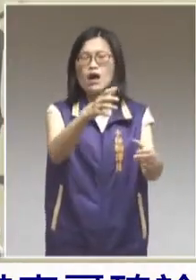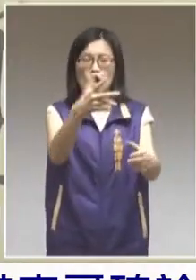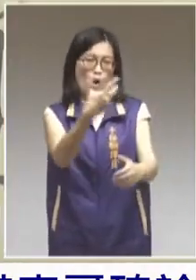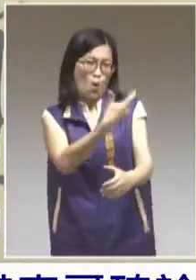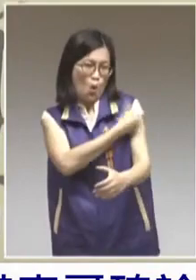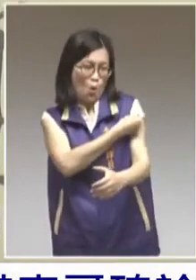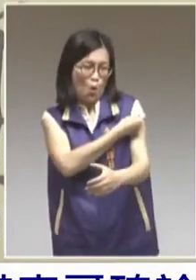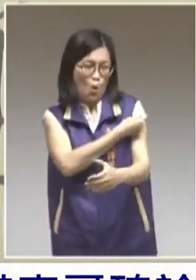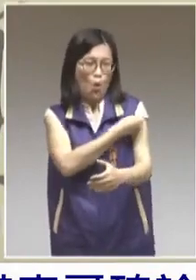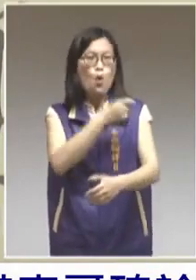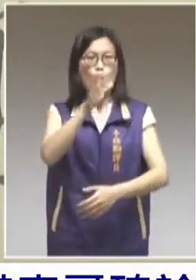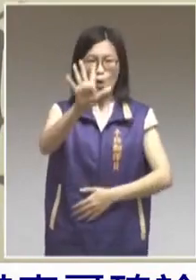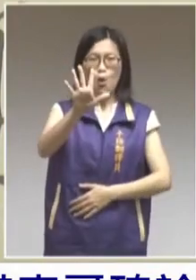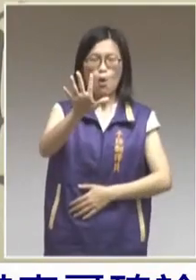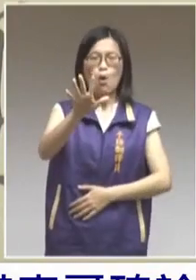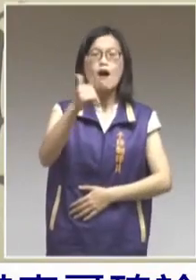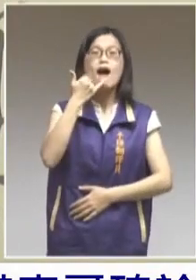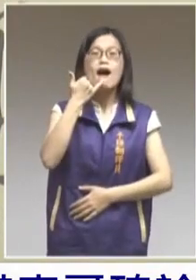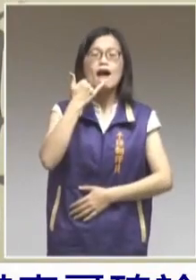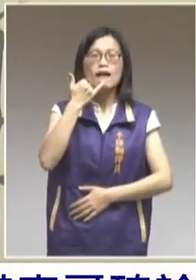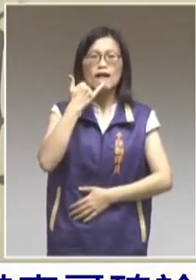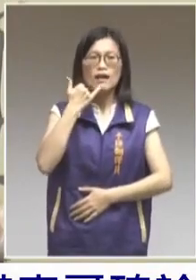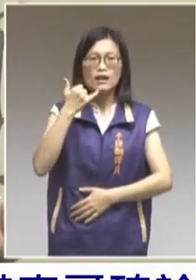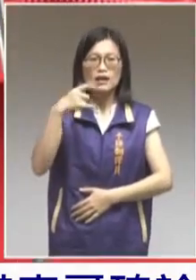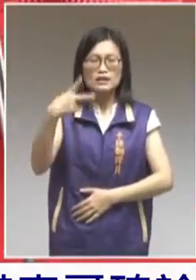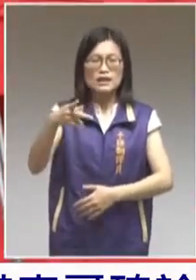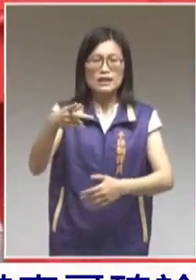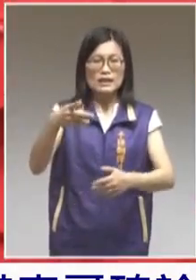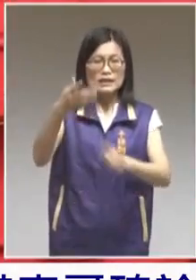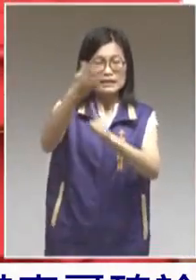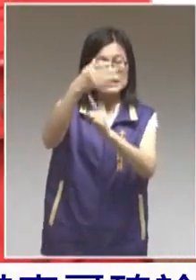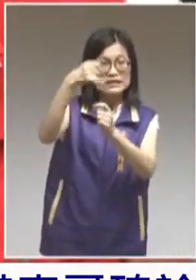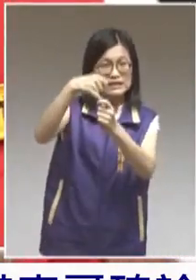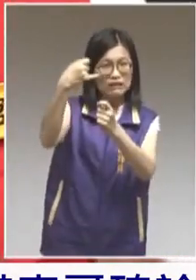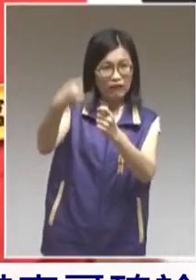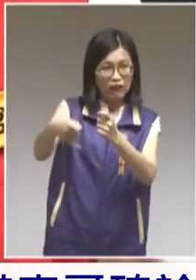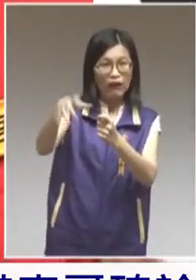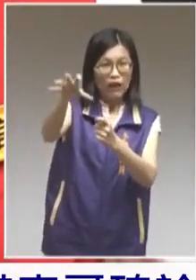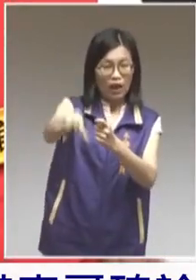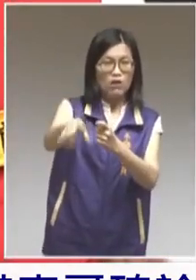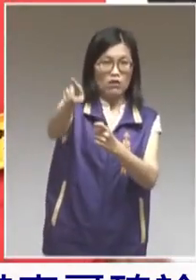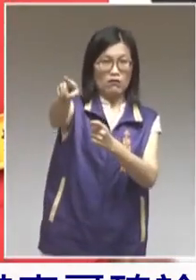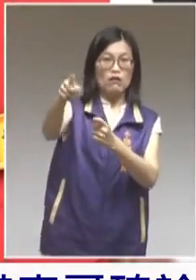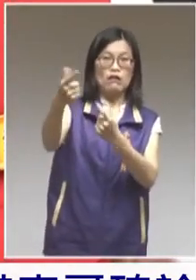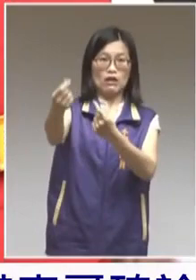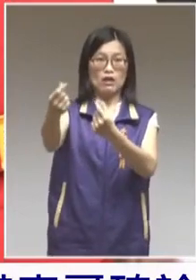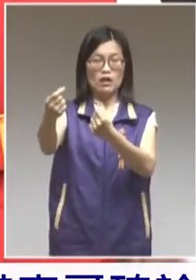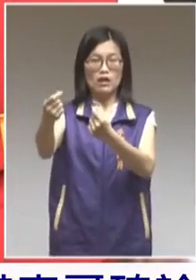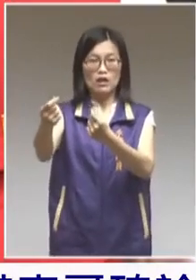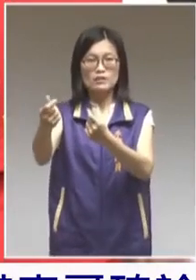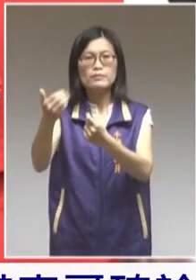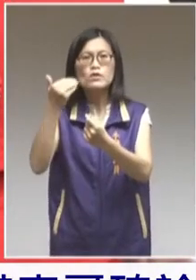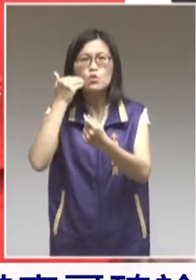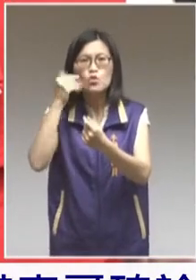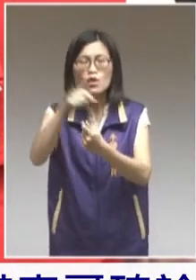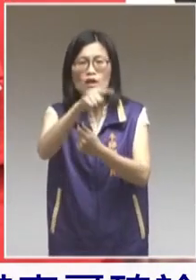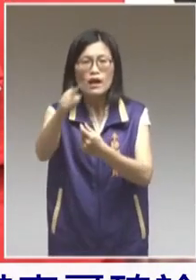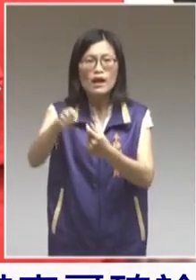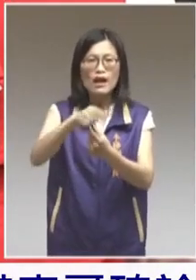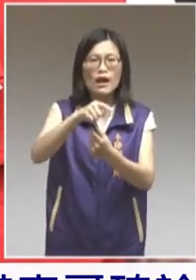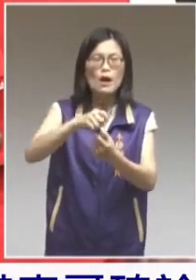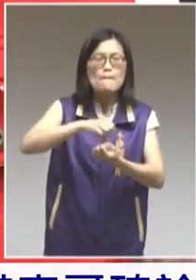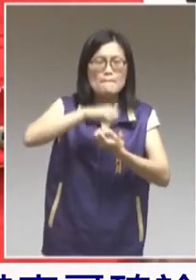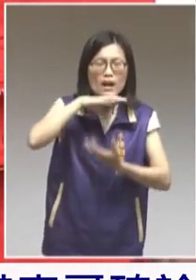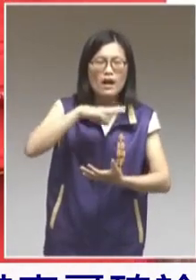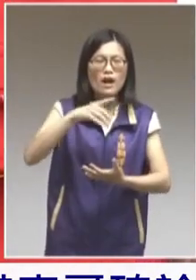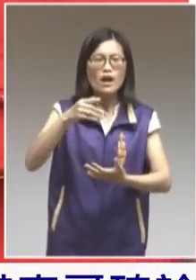的接种啊。那你基丁区哦，港宽哦，咱那里基丁诶时段哦，